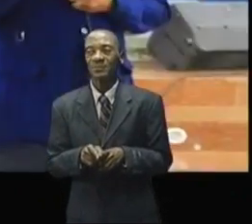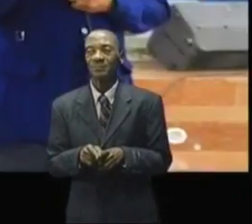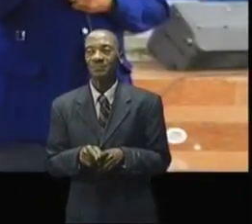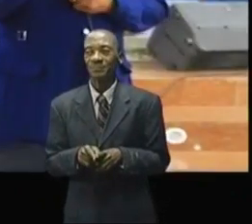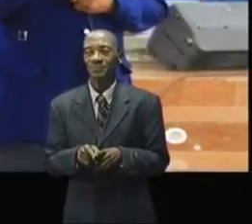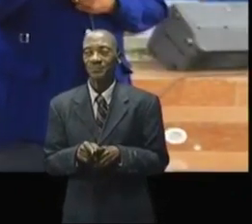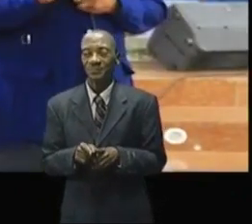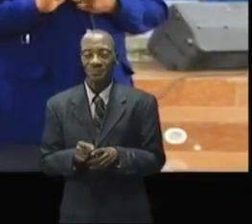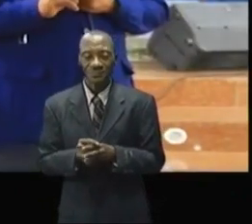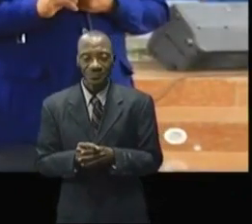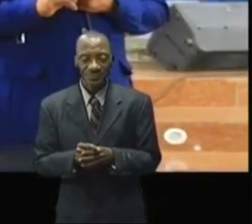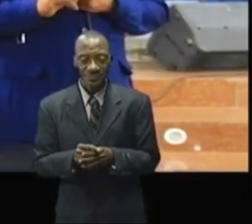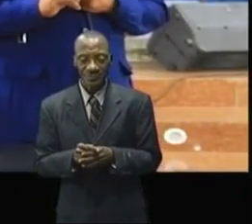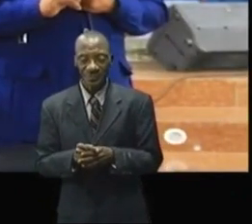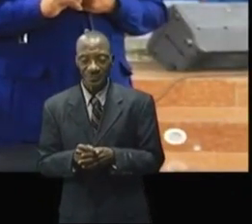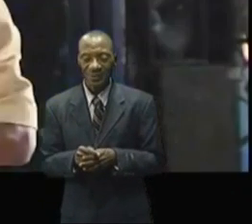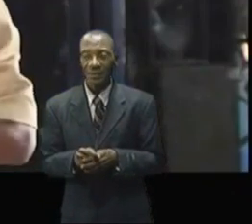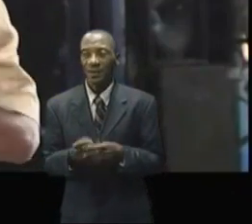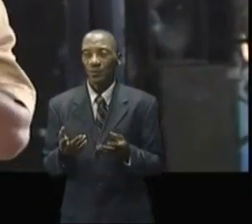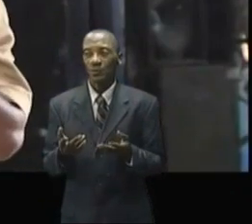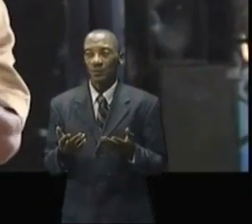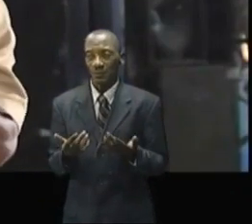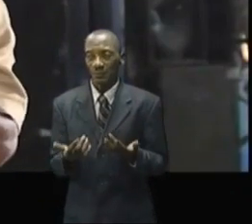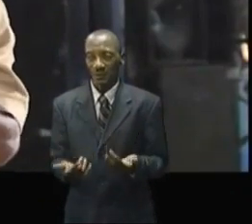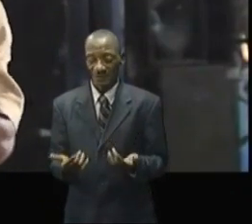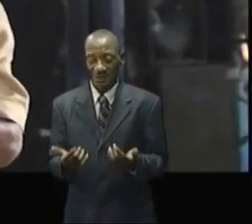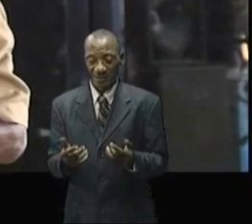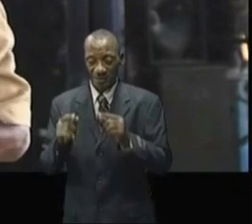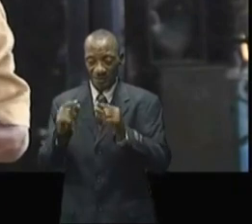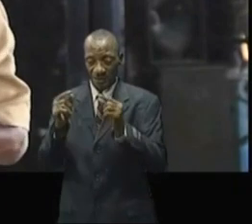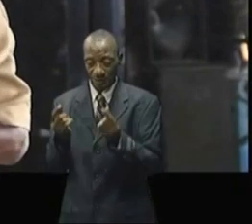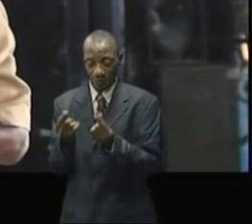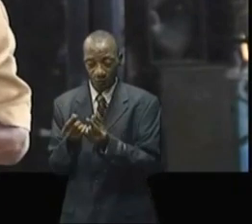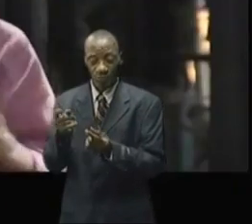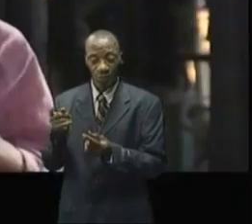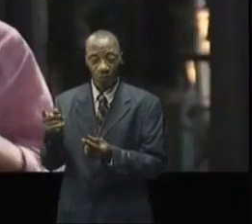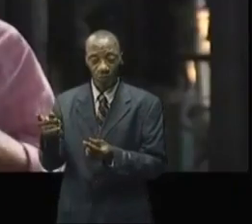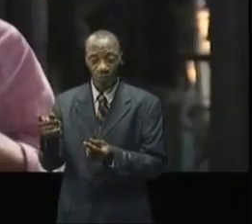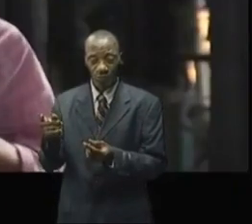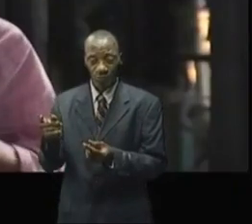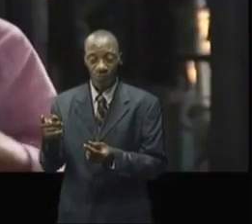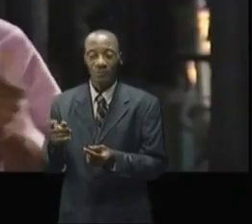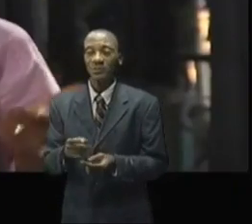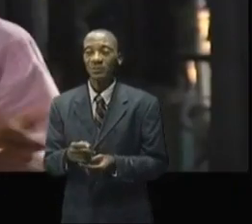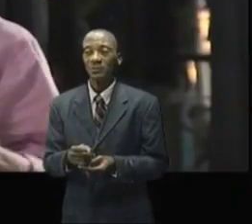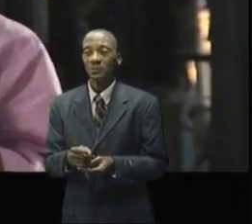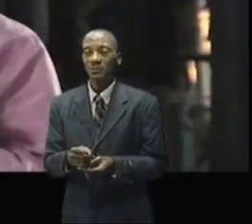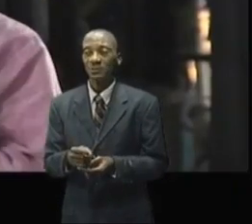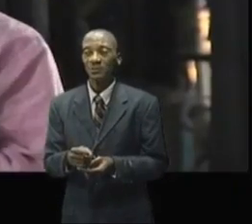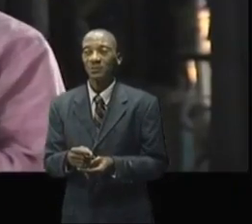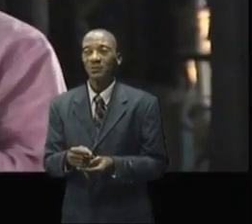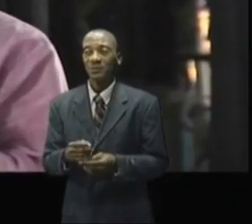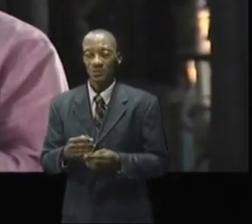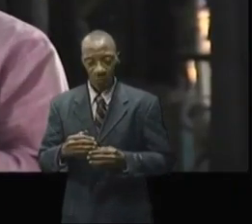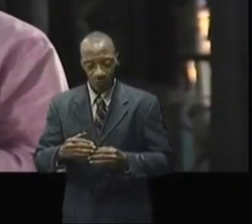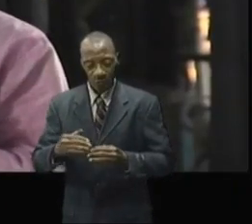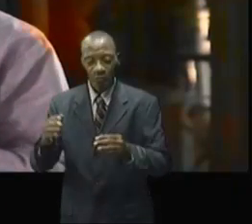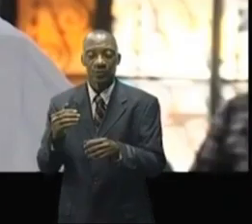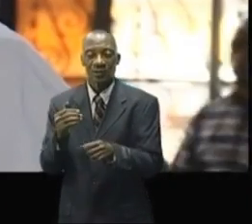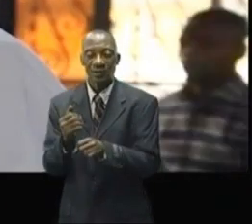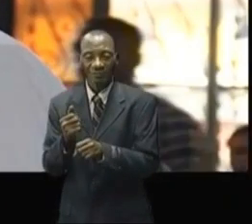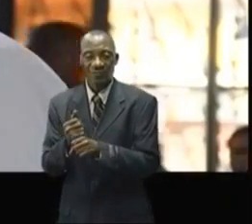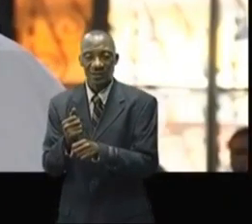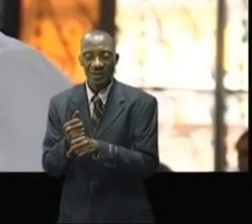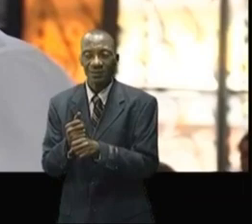Pour les membres de la plateforme Le Renouveau Charismatique, rien n'est impossible à Dieu. Il est donc de leur devoir d'appuyer